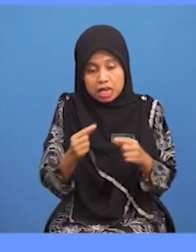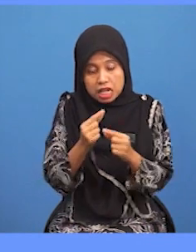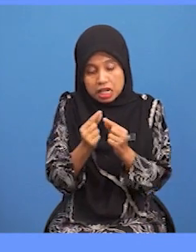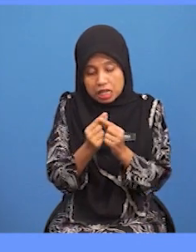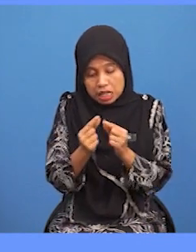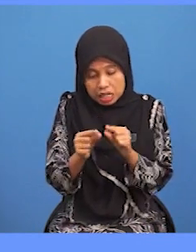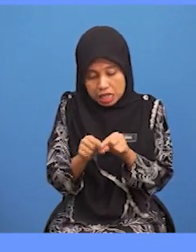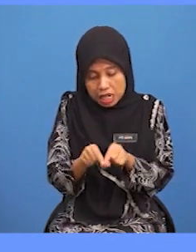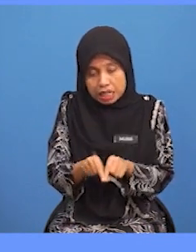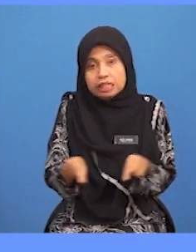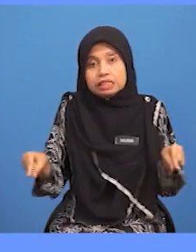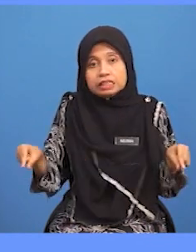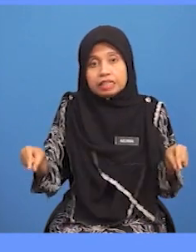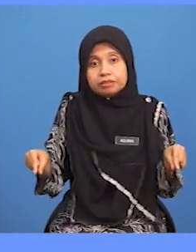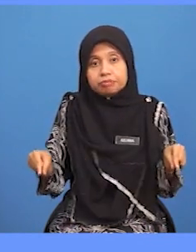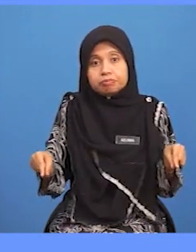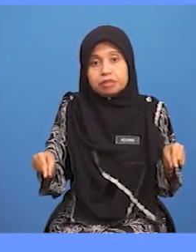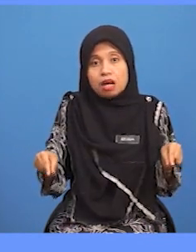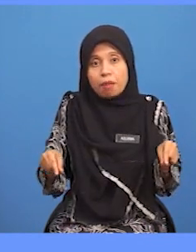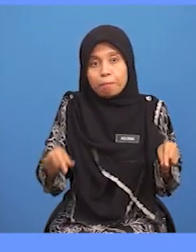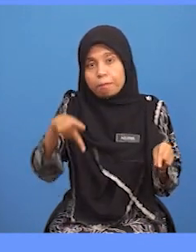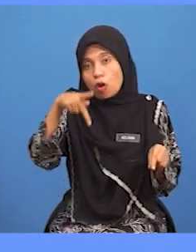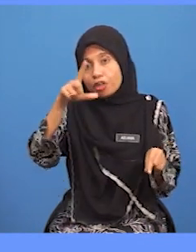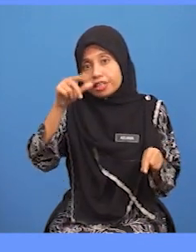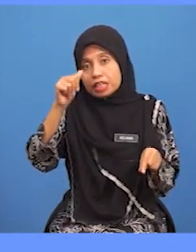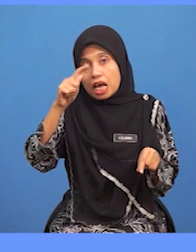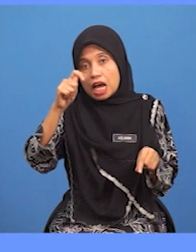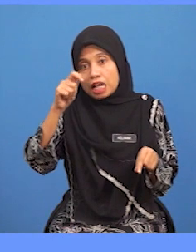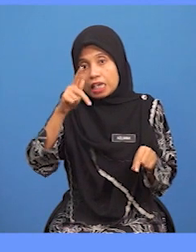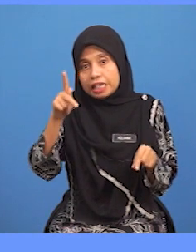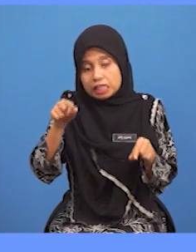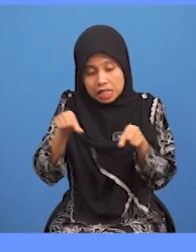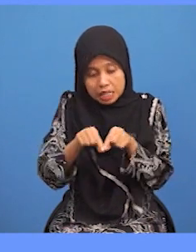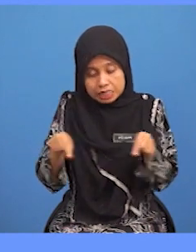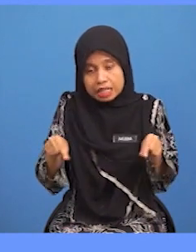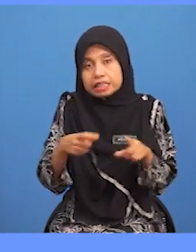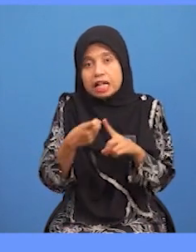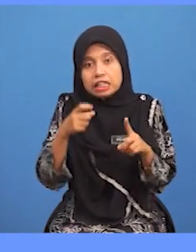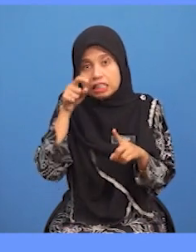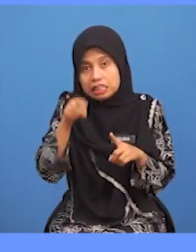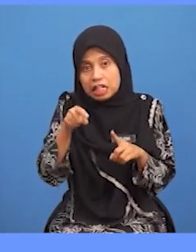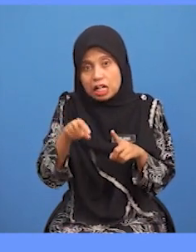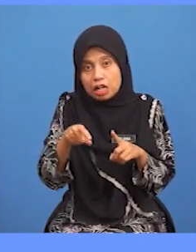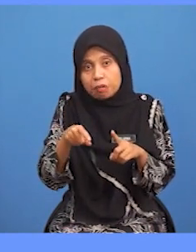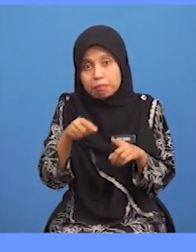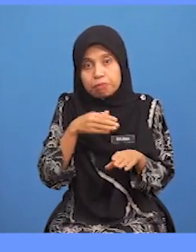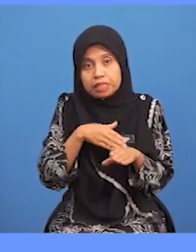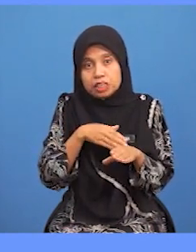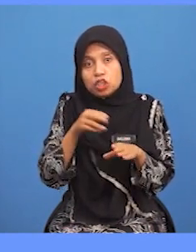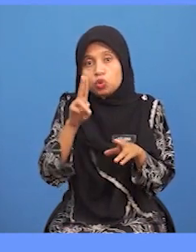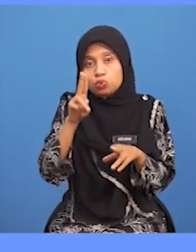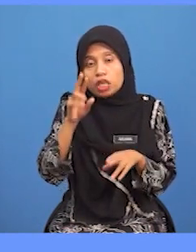garisan kos tetap dan labelkan. Plotkan garisan jumlah kos bermula dari titik kos tetap pada